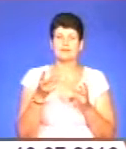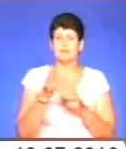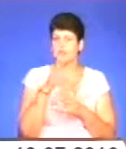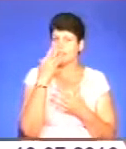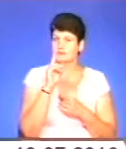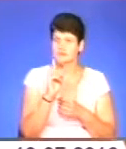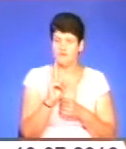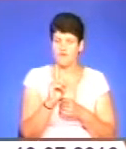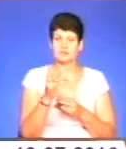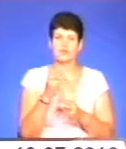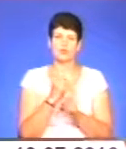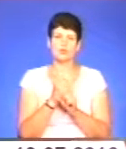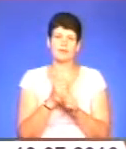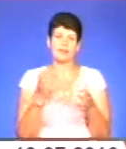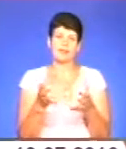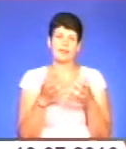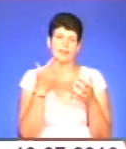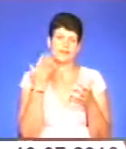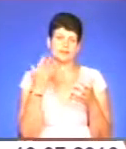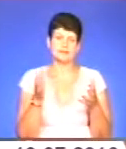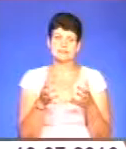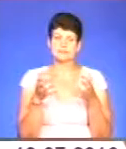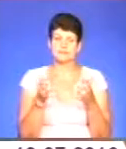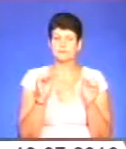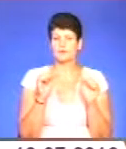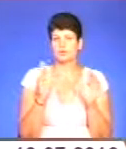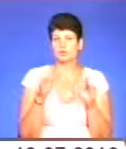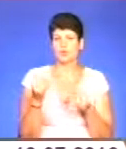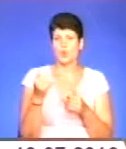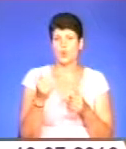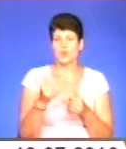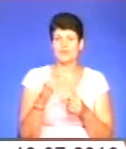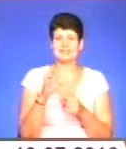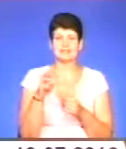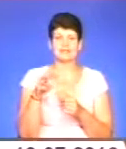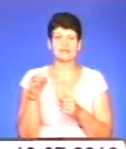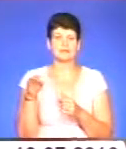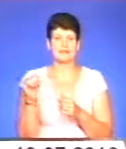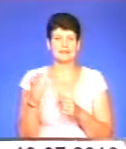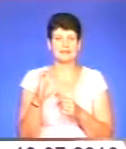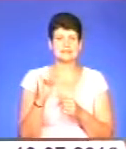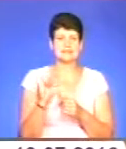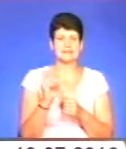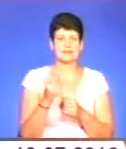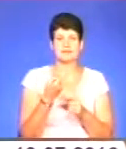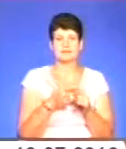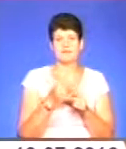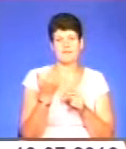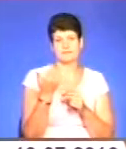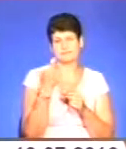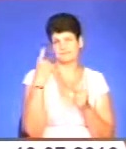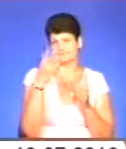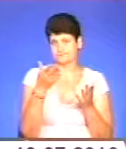забувати. Треба робити легкі салатики. Вони можуть бути з олією, з сметаною, з соком. Це вже ваша фантазія.